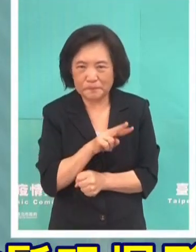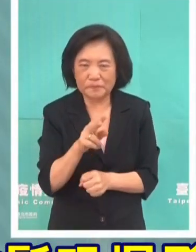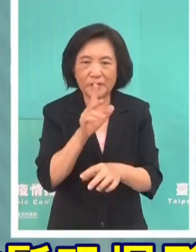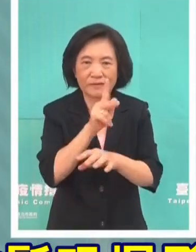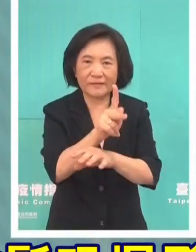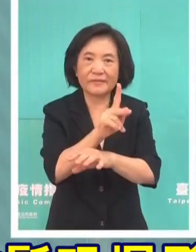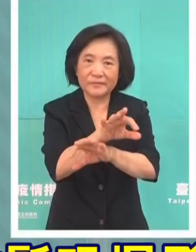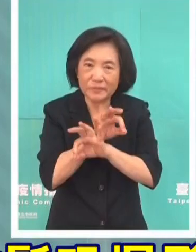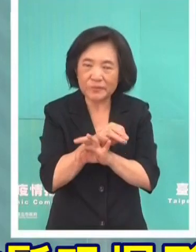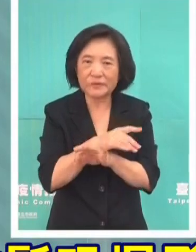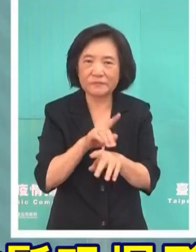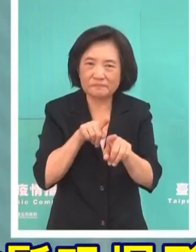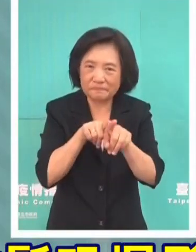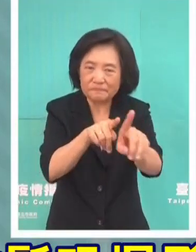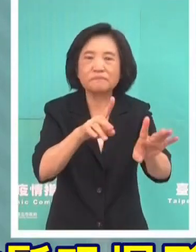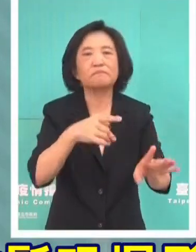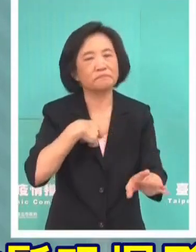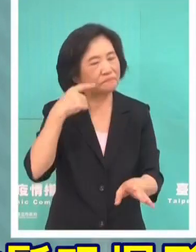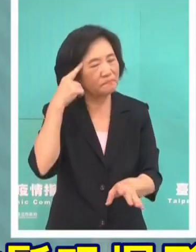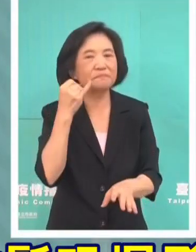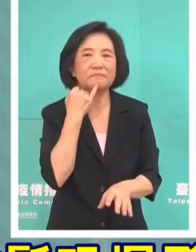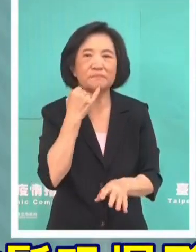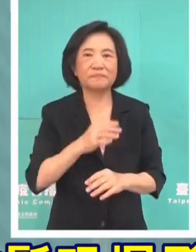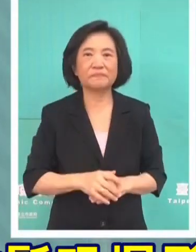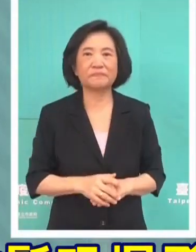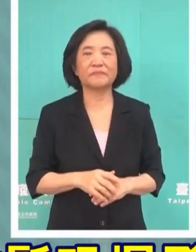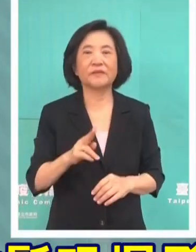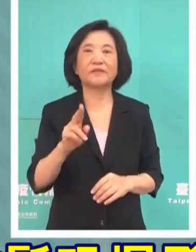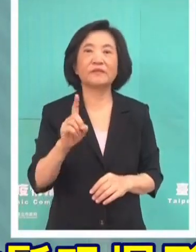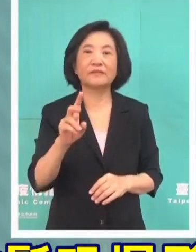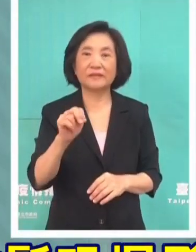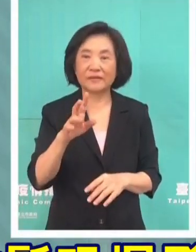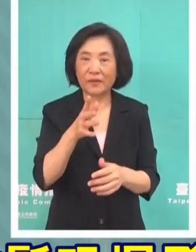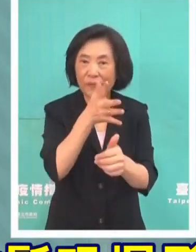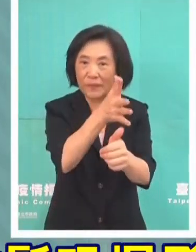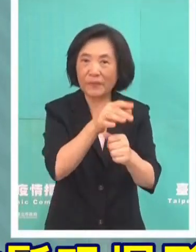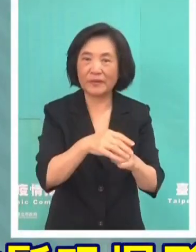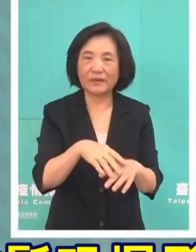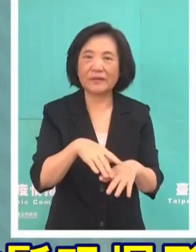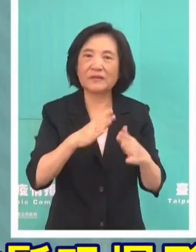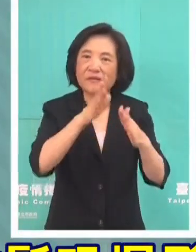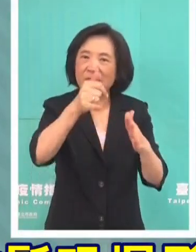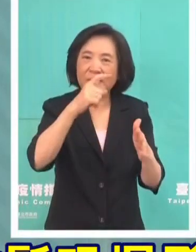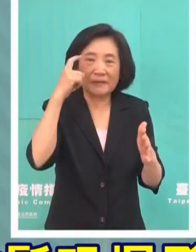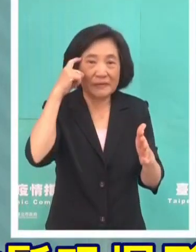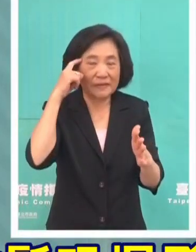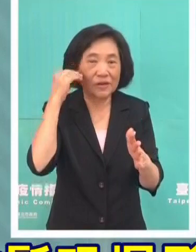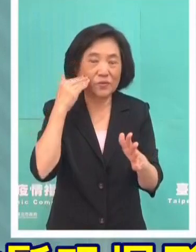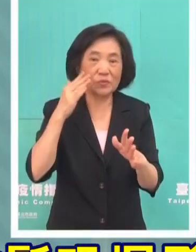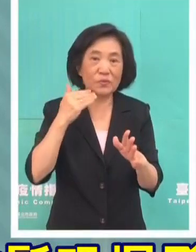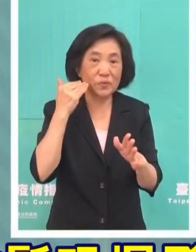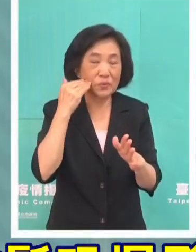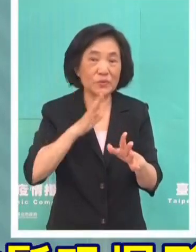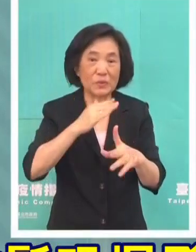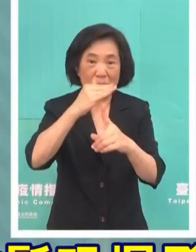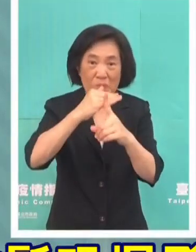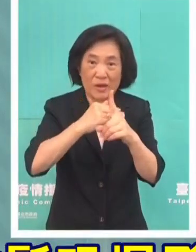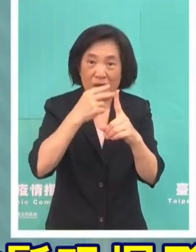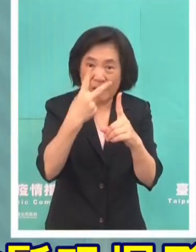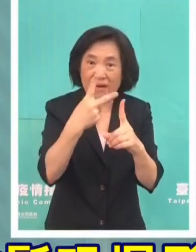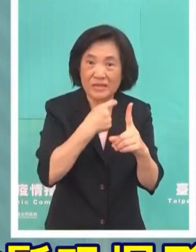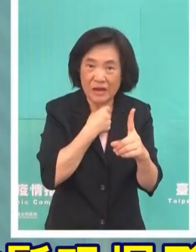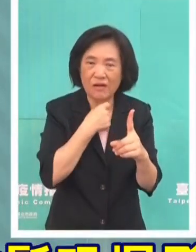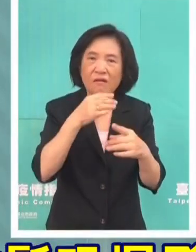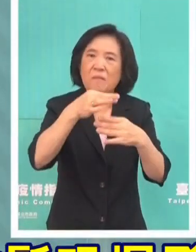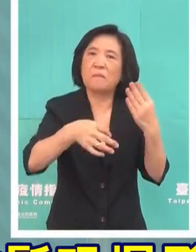学的方法去做啊，这样就好了。 UDN 提问：市长认为何种情况符合二级警戒的最大忍受范围？